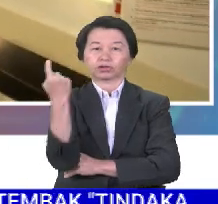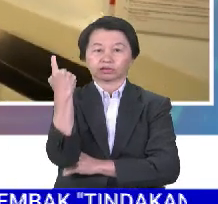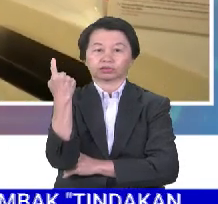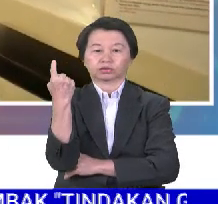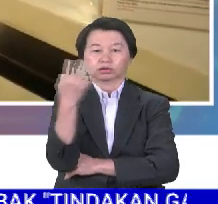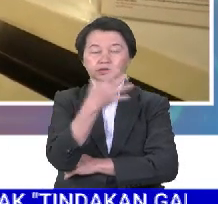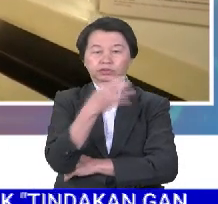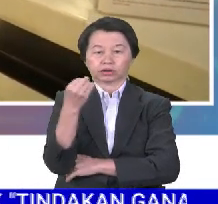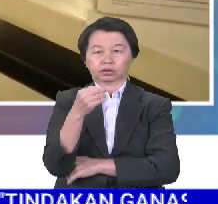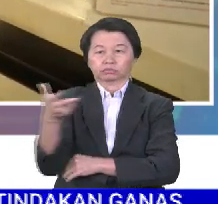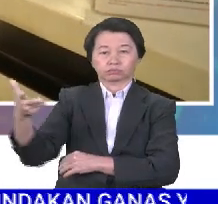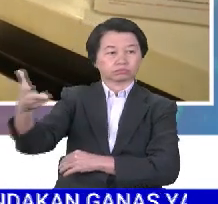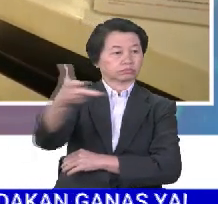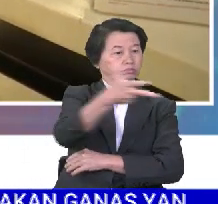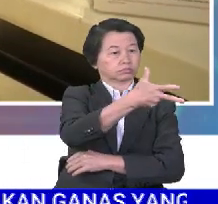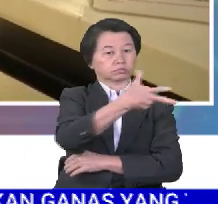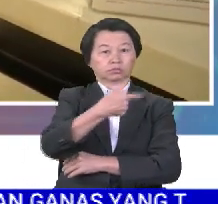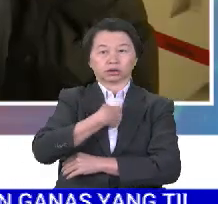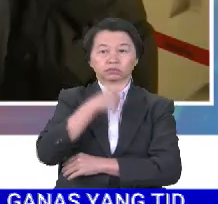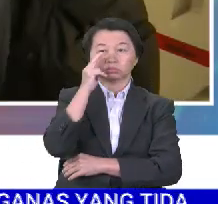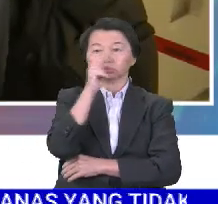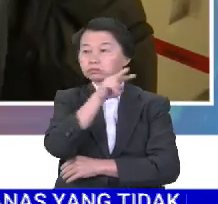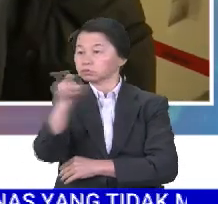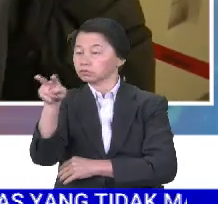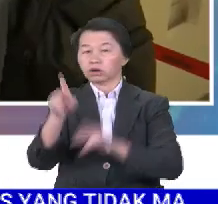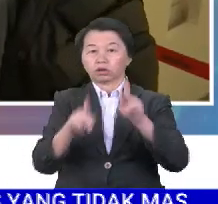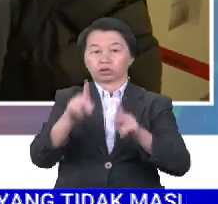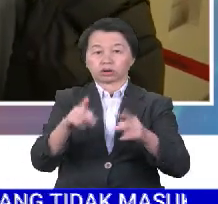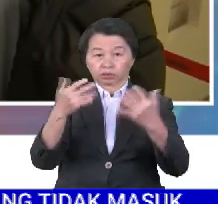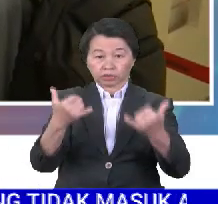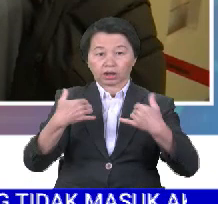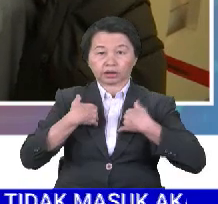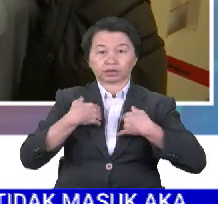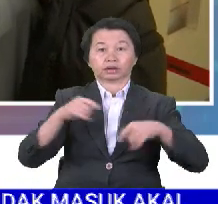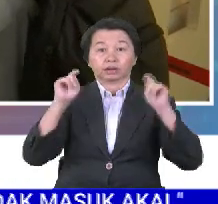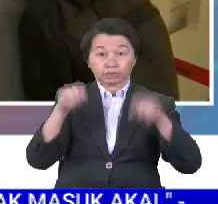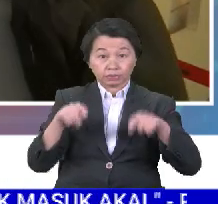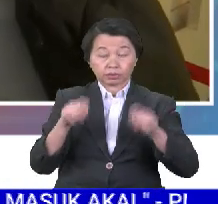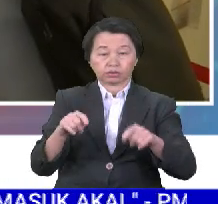Dan berdasarkan tinjauan saya juga, orang ramai yang pada ketika ini berada di sini